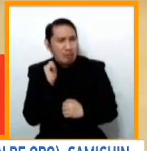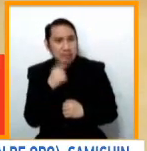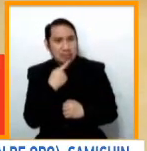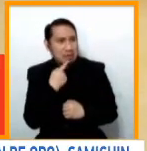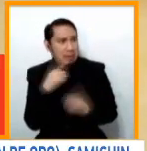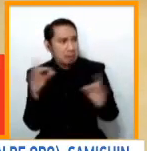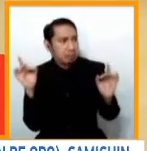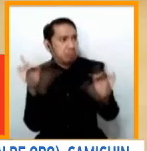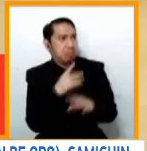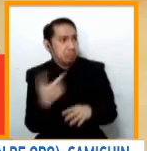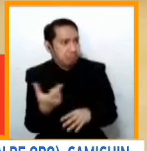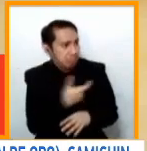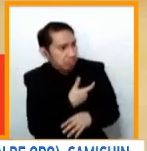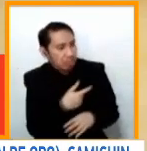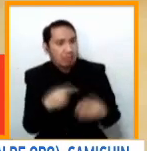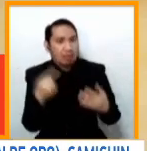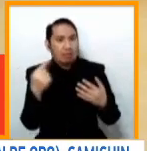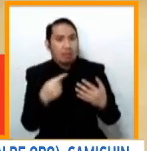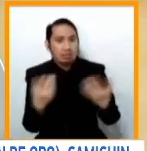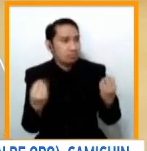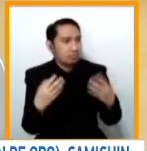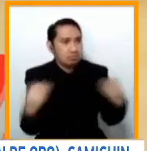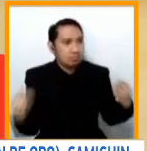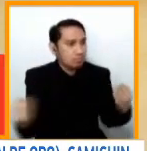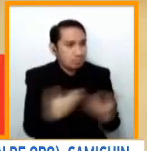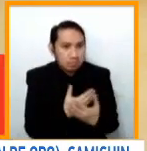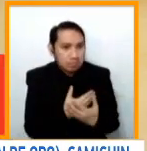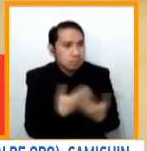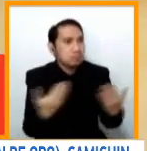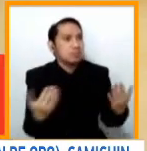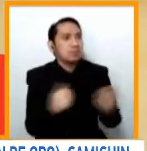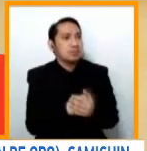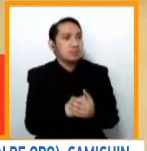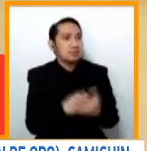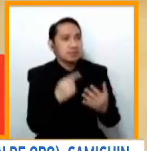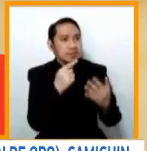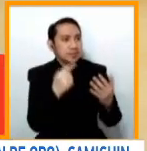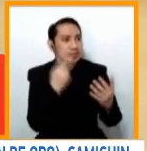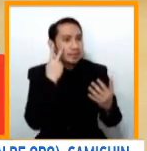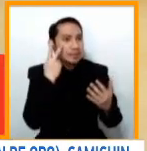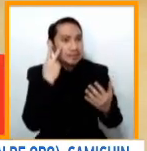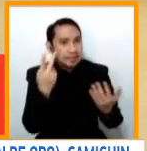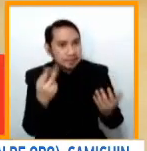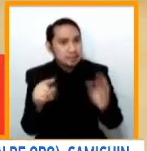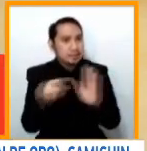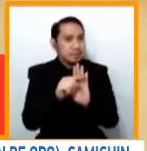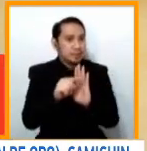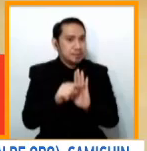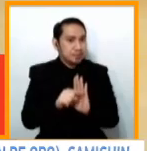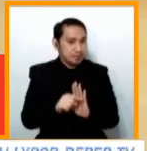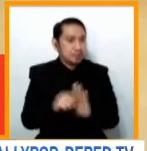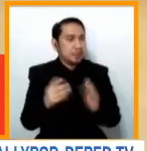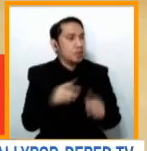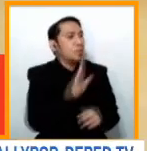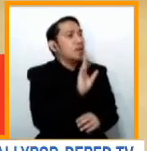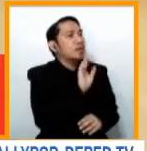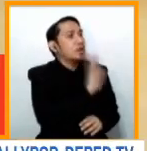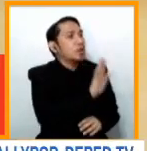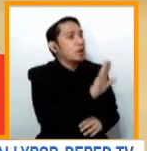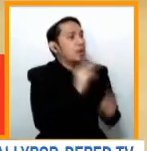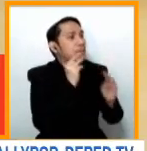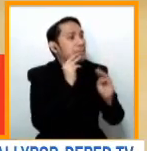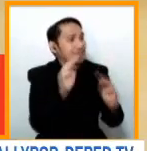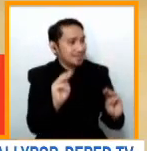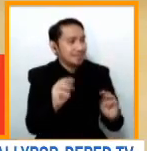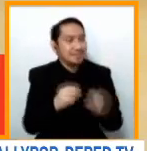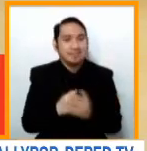bakuna. Marami na raw kasing natatakot dahil sa mga sinasabi nga nila, yung mga nakikita ho nila sa mga social media. Mensahe po ninyo Dr. Chong at Dr. Legazpi.